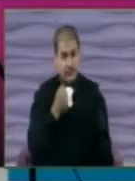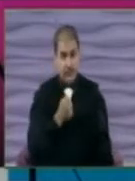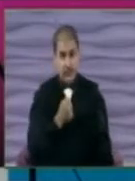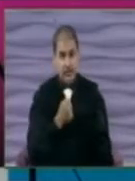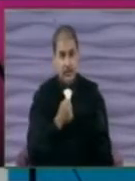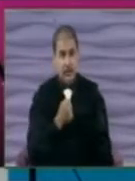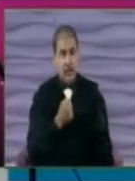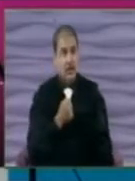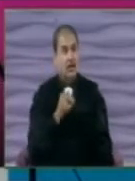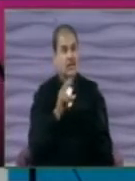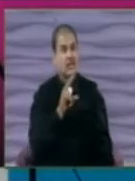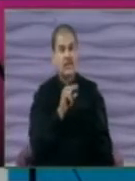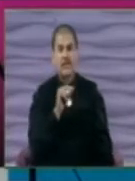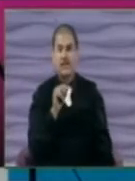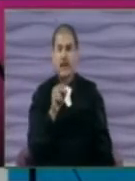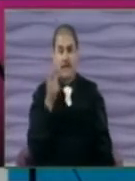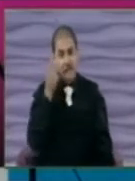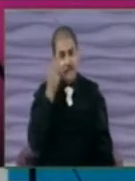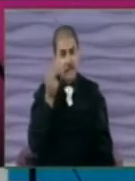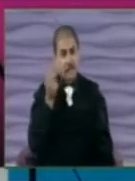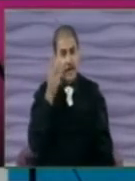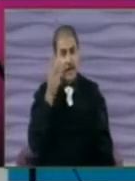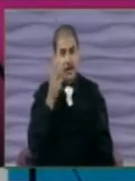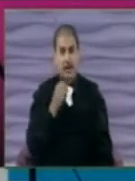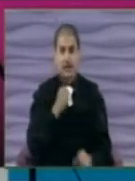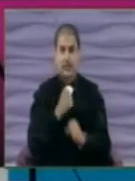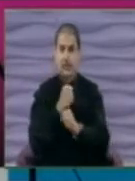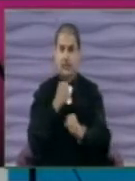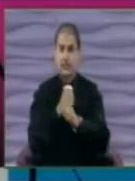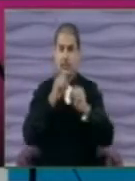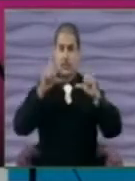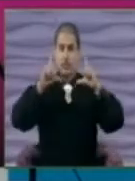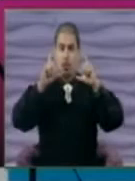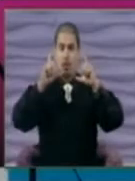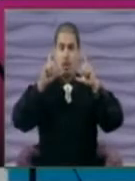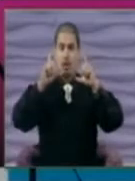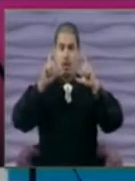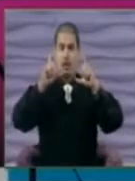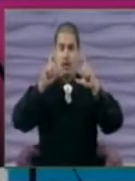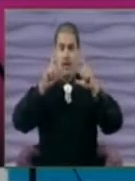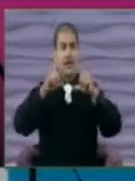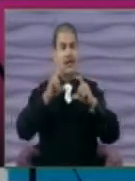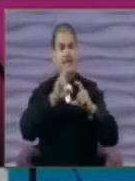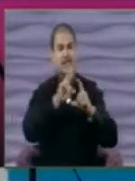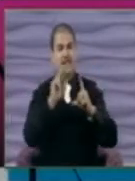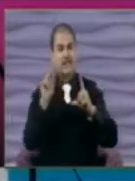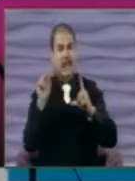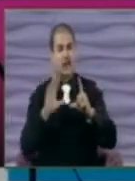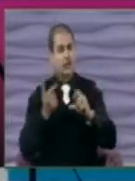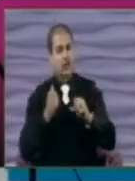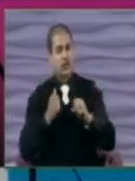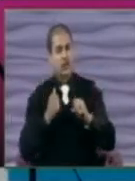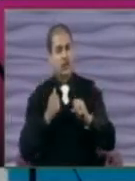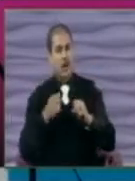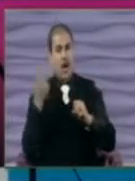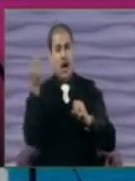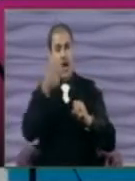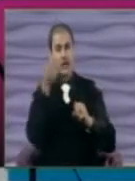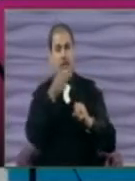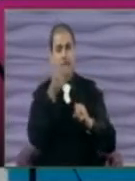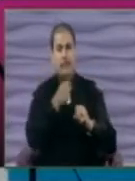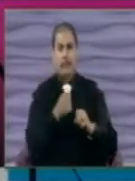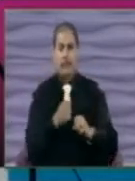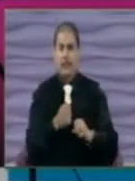انه تصور لعمل فني، تاخذ صورة تشبه العمل الفني، تشبه صورة لرسمه للفنان اللي